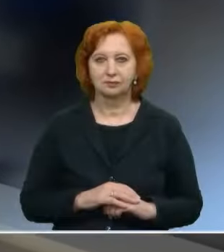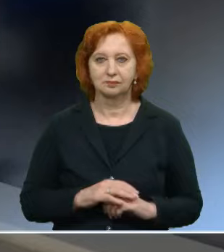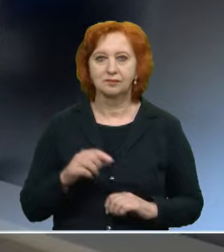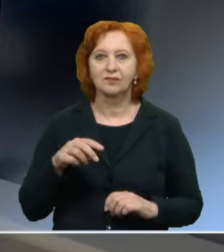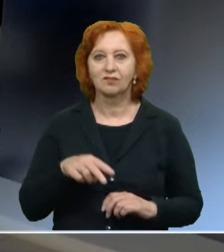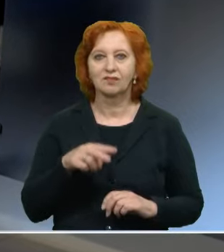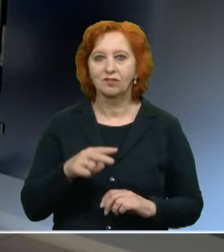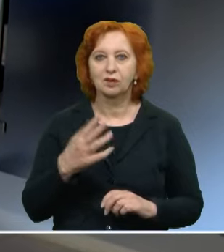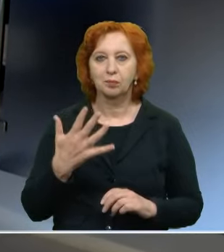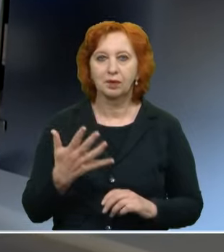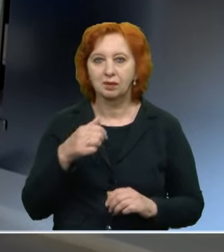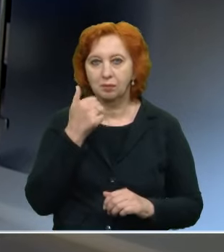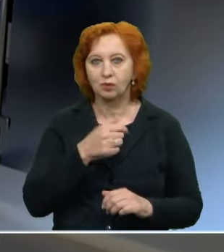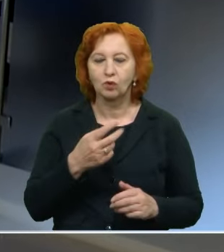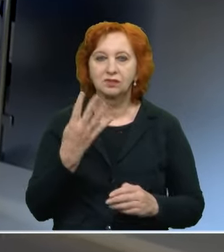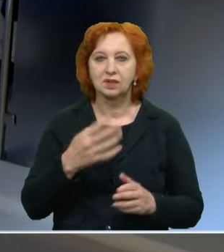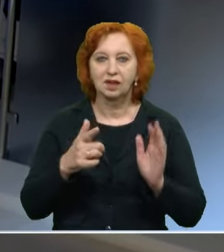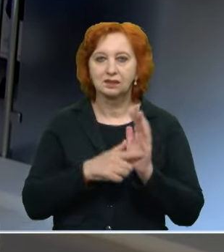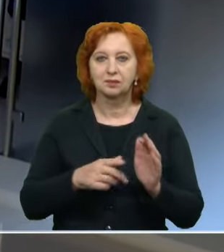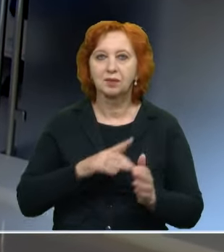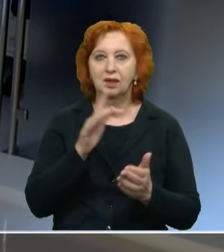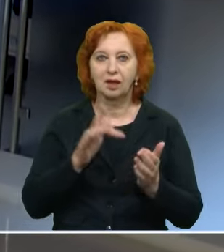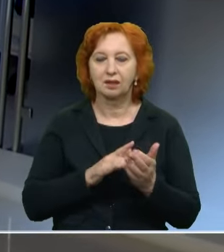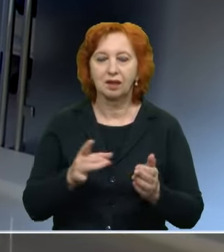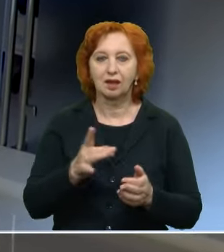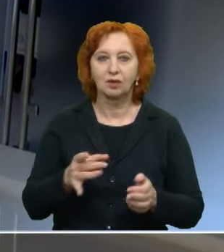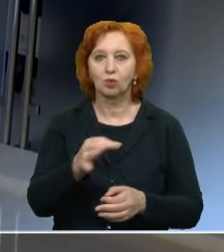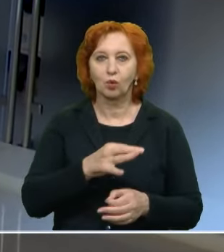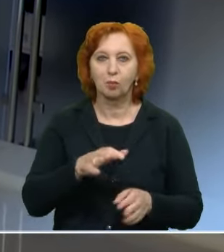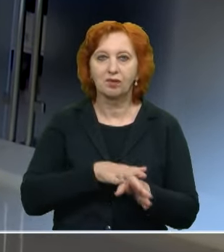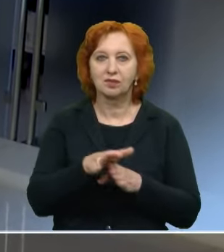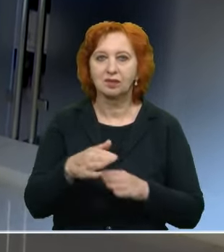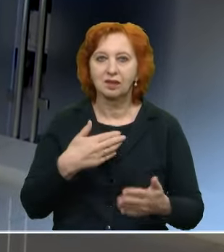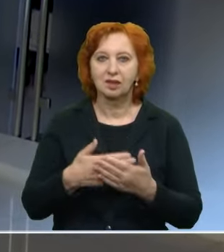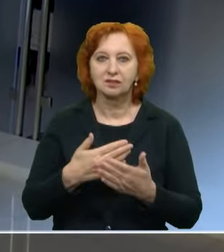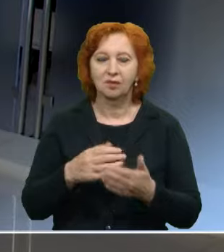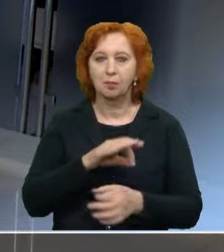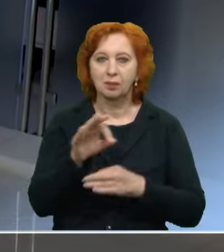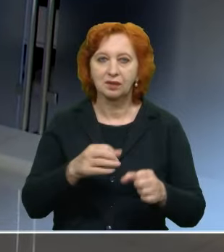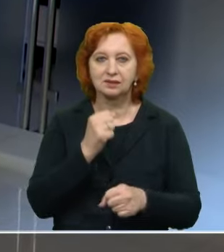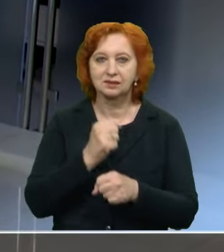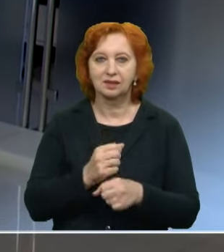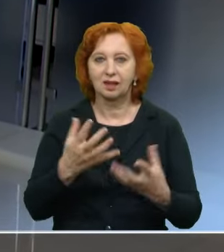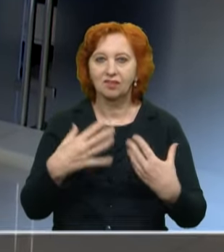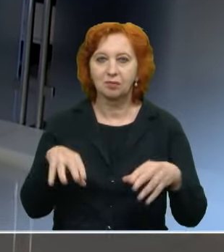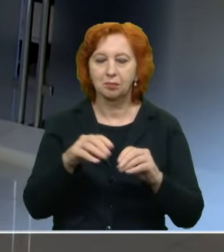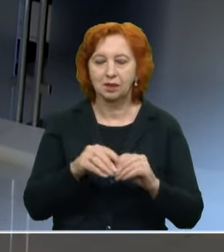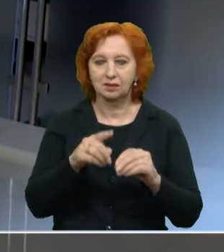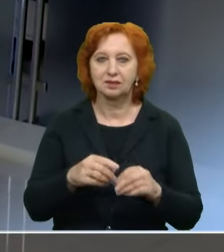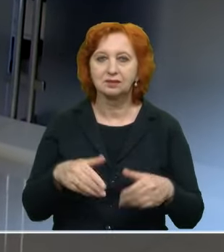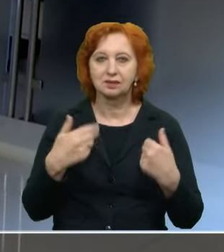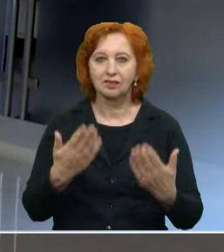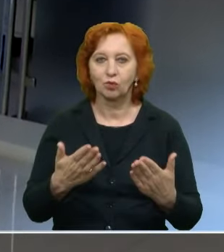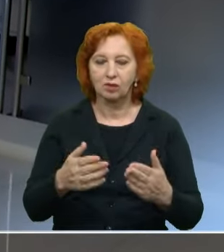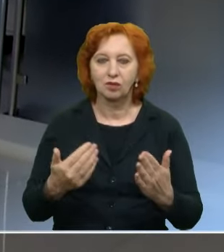В 2025 году в 47 городах и районах области реализуют инициативы проекта «Сделаем вместе». Здравствуйте!